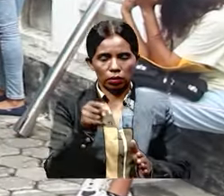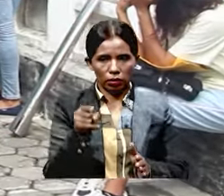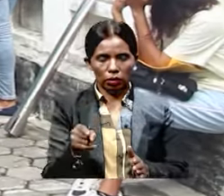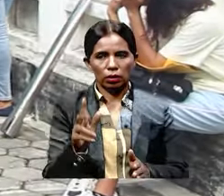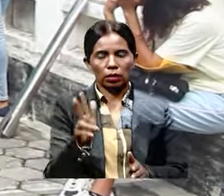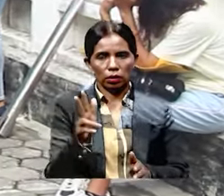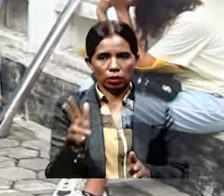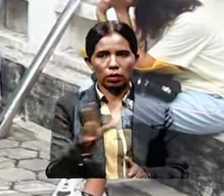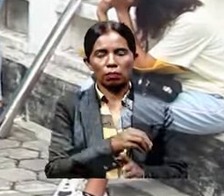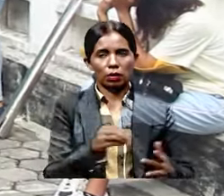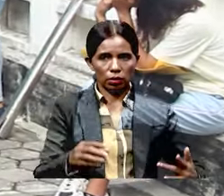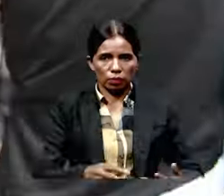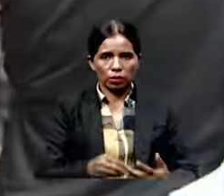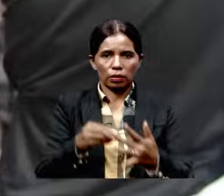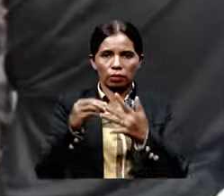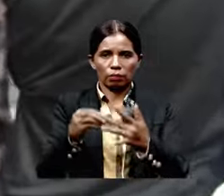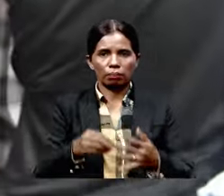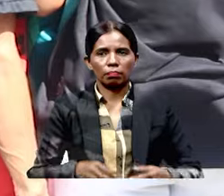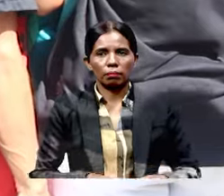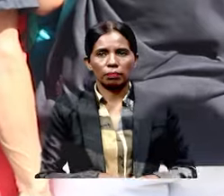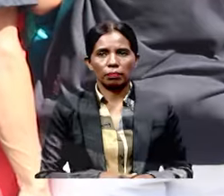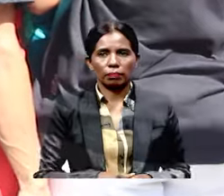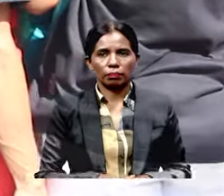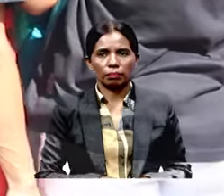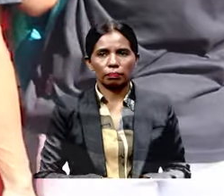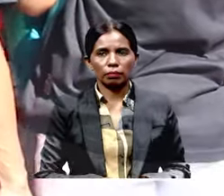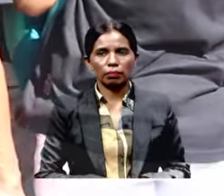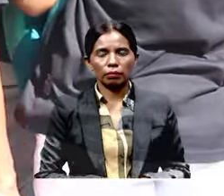tolo nulo ba regime especial emerenciana martins lamberto da silva gmn